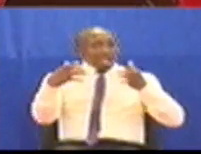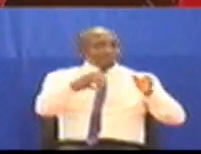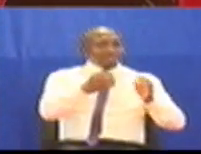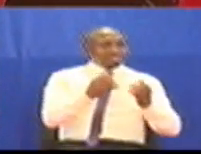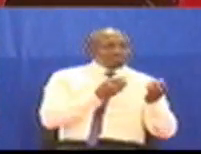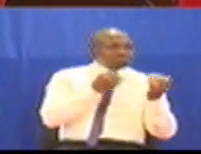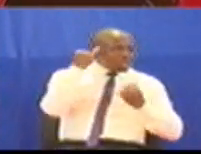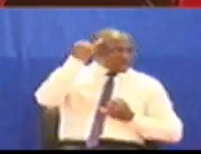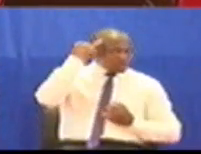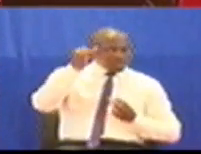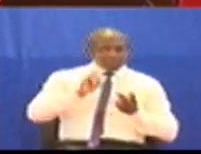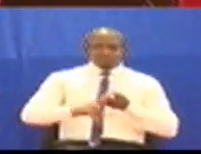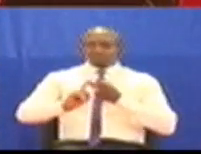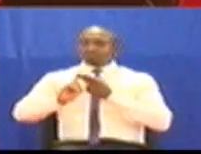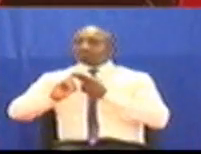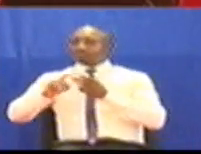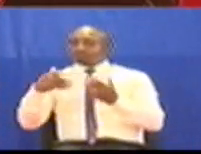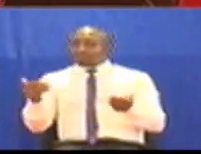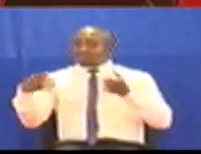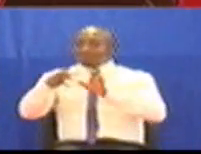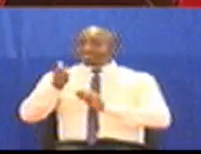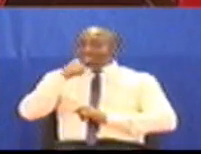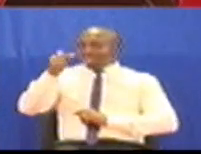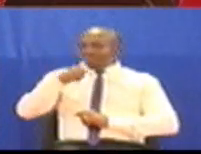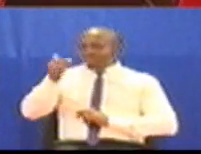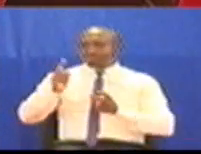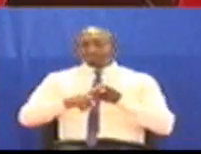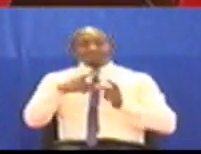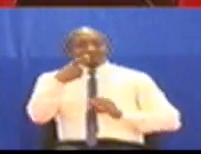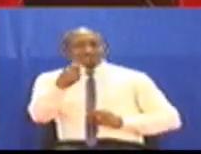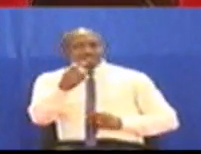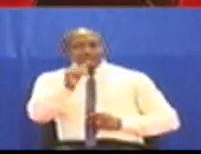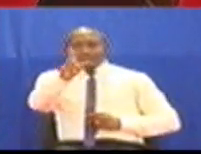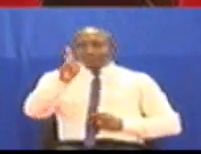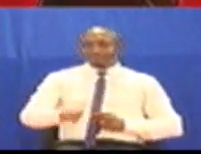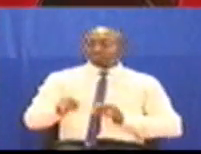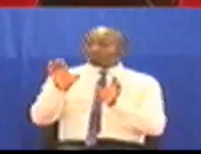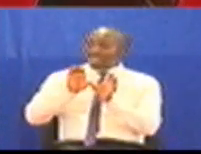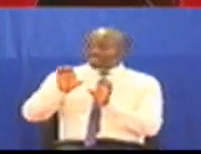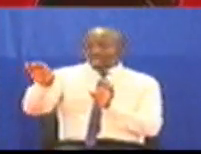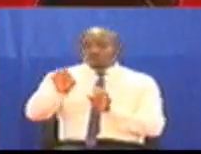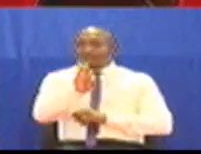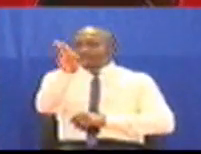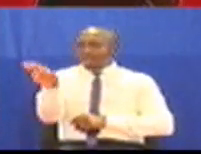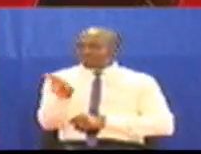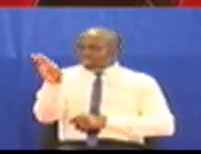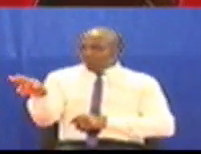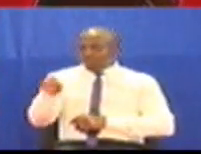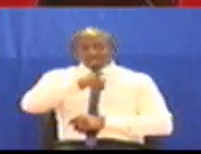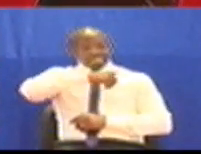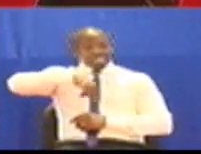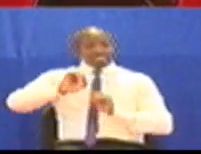imeshauri ikishauri serikali, kamati ya TAMISEMI, kwamba fedha ambazo zinatengwa na halmashauri ambazo sisi